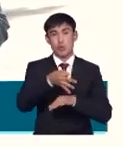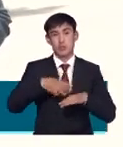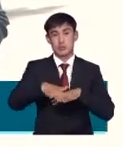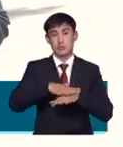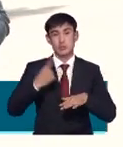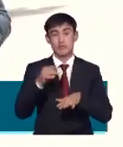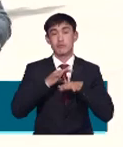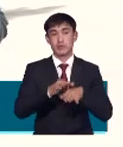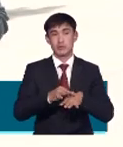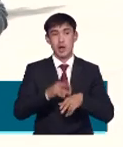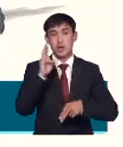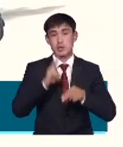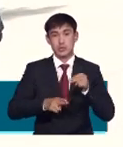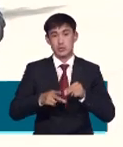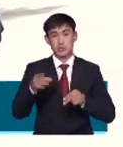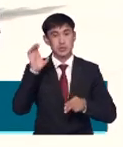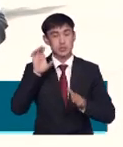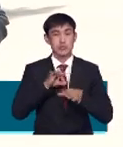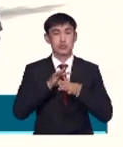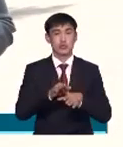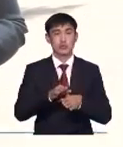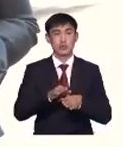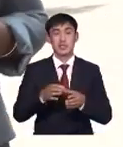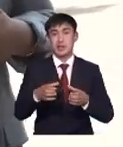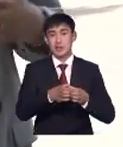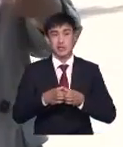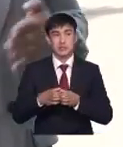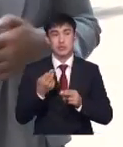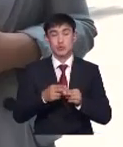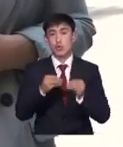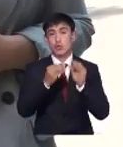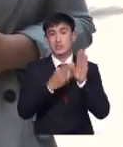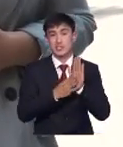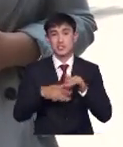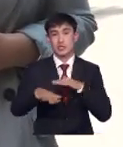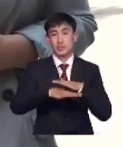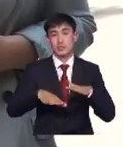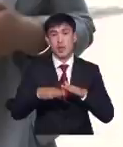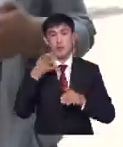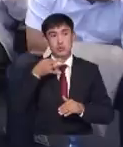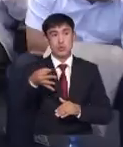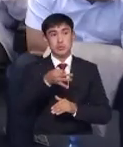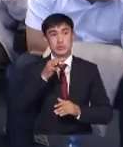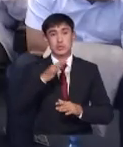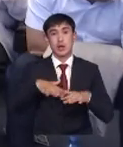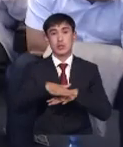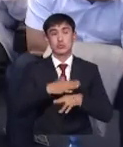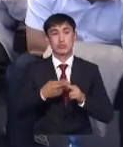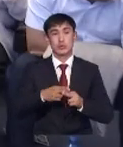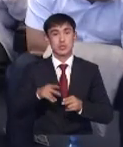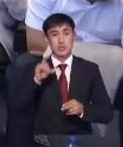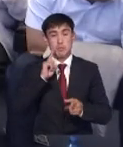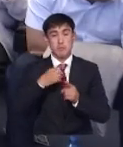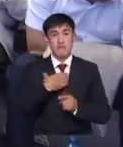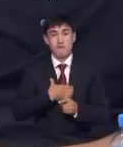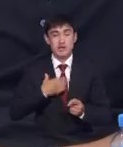алғаш рет өтті. АЭС салу жайлы тыңдалымды өткізіп жүрген делегацияның бұл 18-ші аймағы. Алматы облысы халқы үшін бұл тыңдалымның